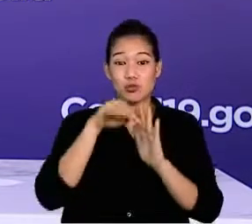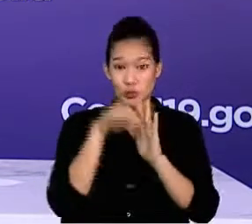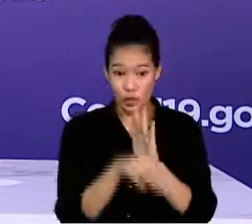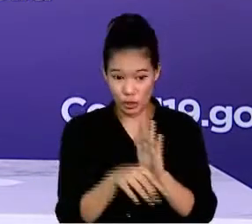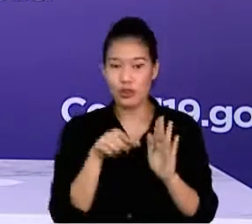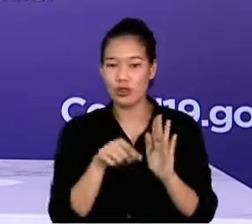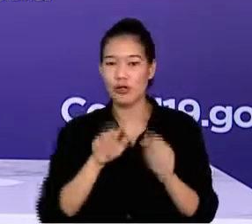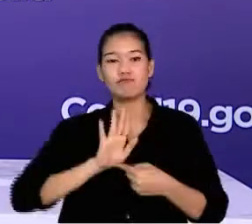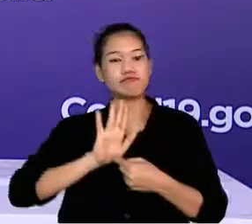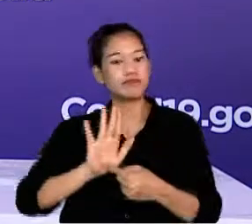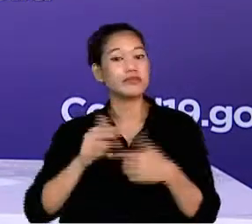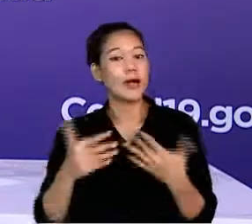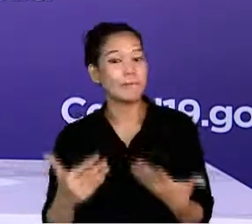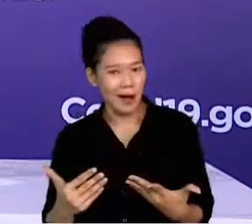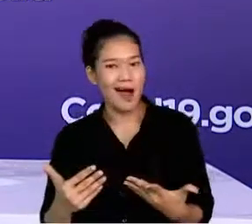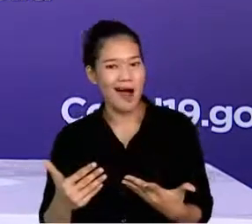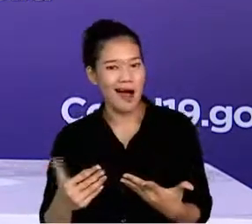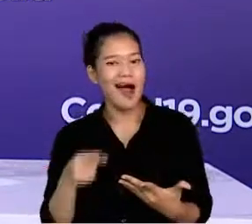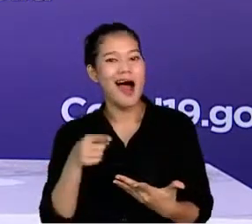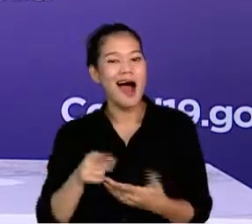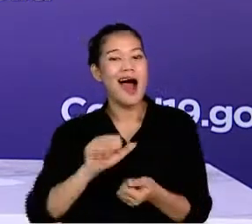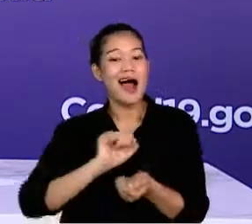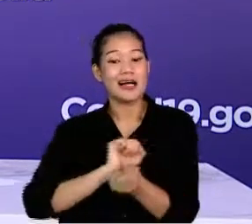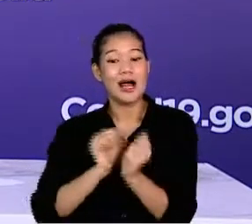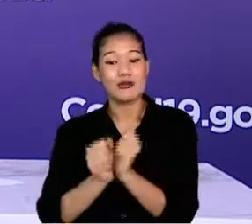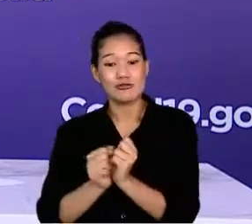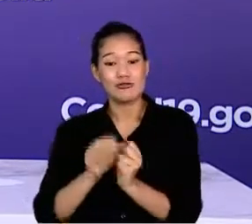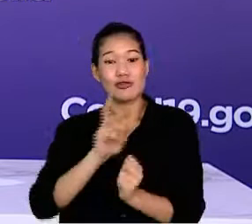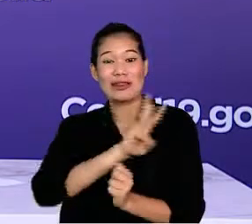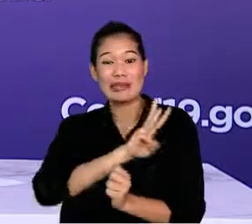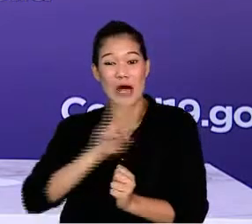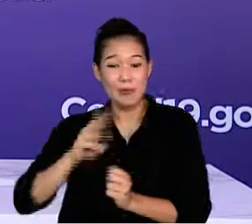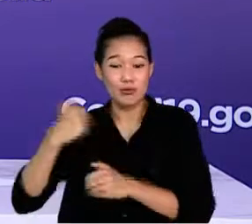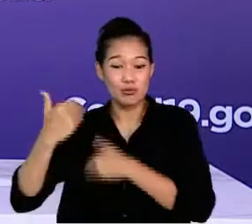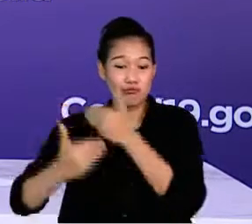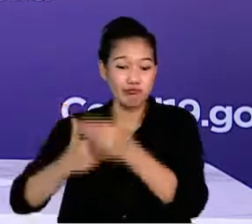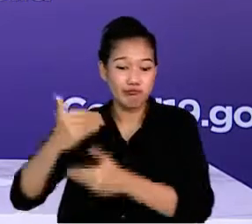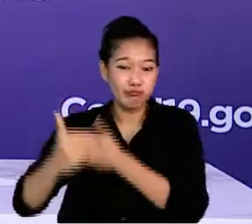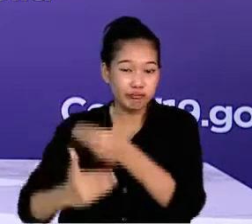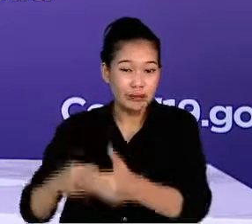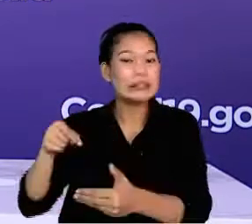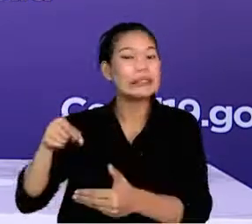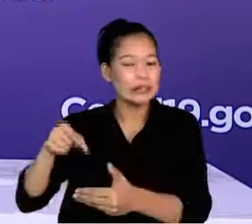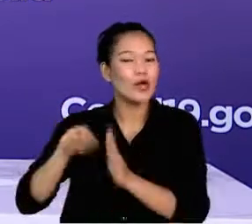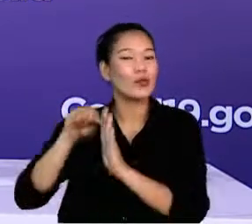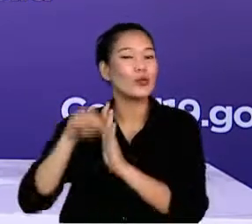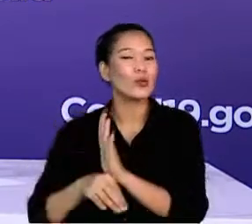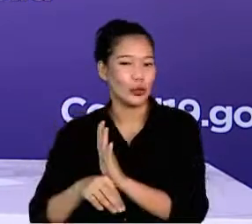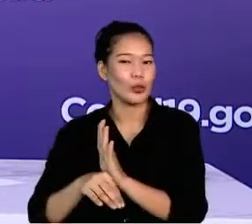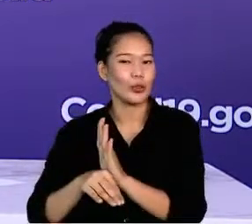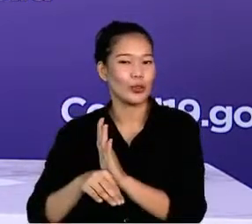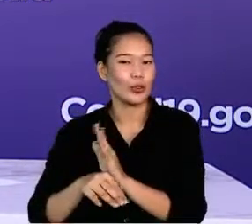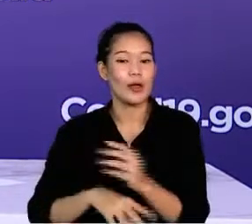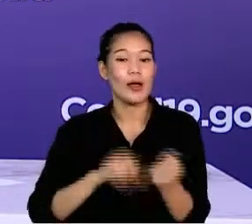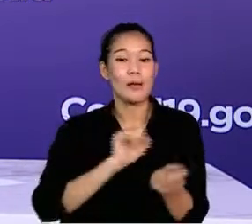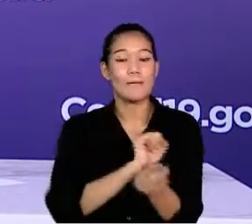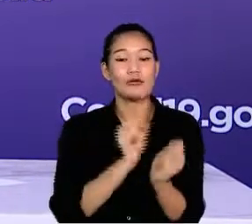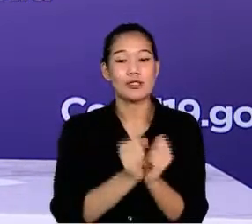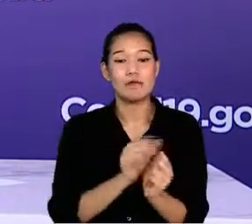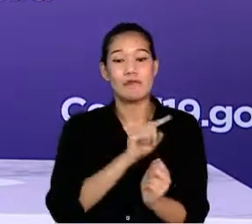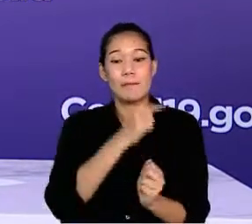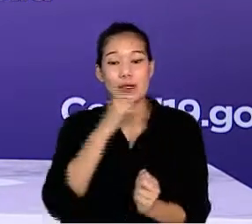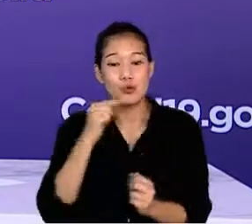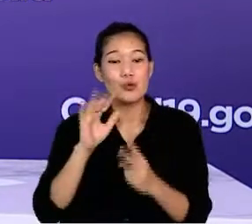di minggu ini menandakan telah terjadi penurunan kasus selama tiga minggu berturut-turut Hai penurunan kasus positif